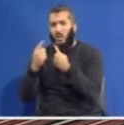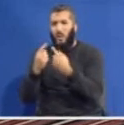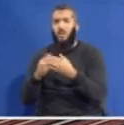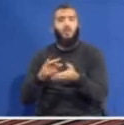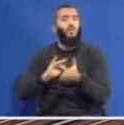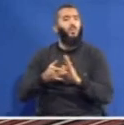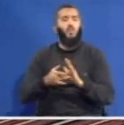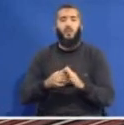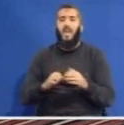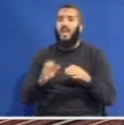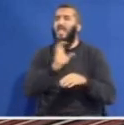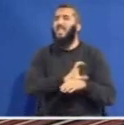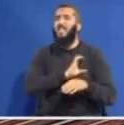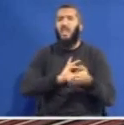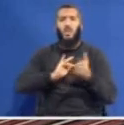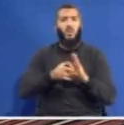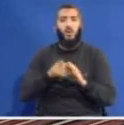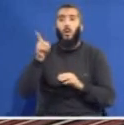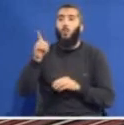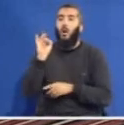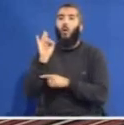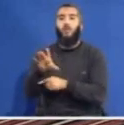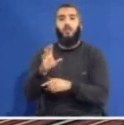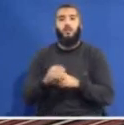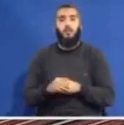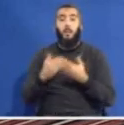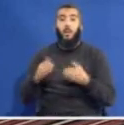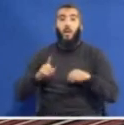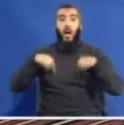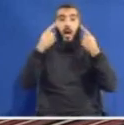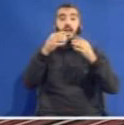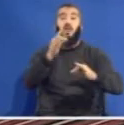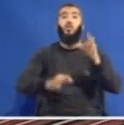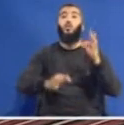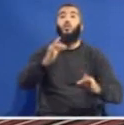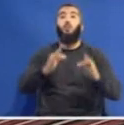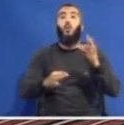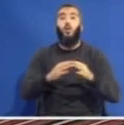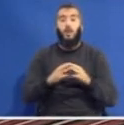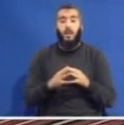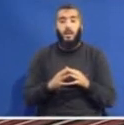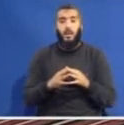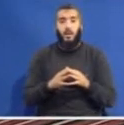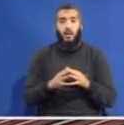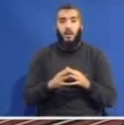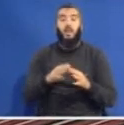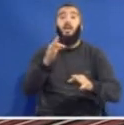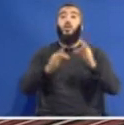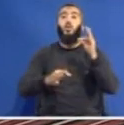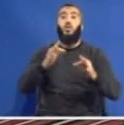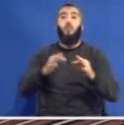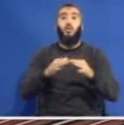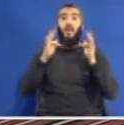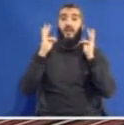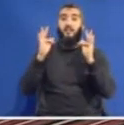طريقة ما حبش مرة، يروح لنا القضاء، القضاء كي قلنا له قال لنا هذه روحوا